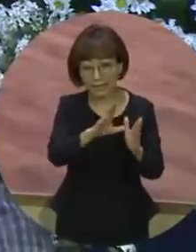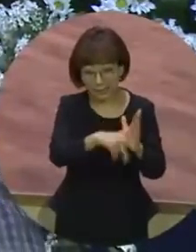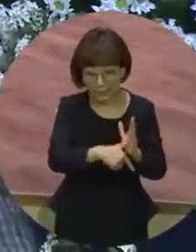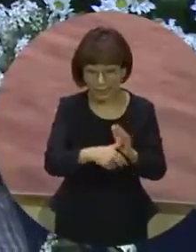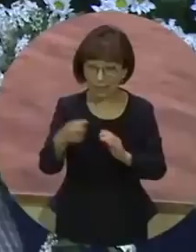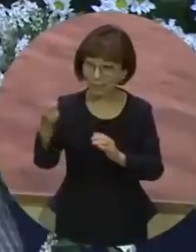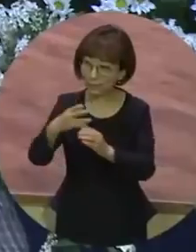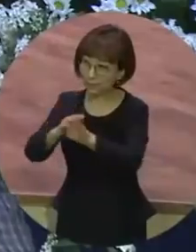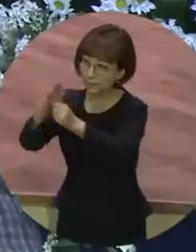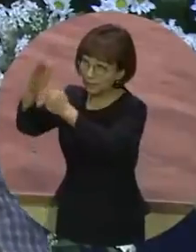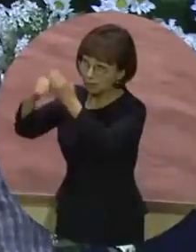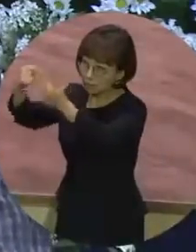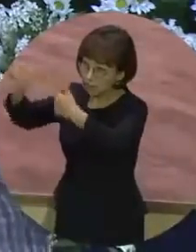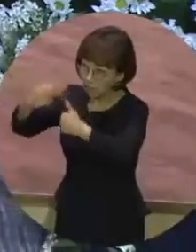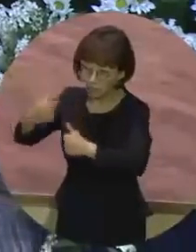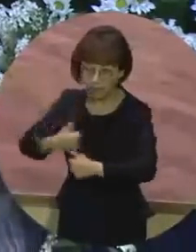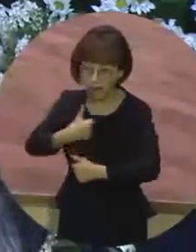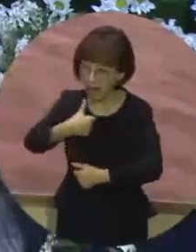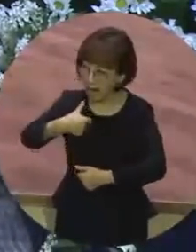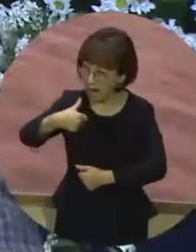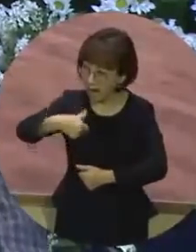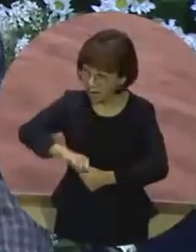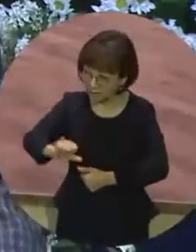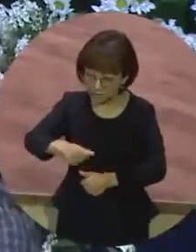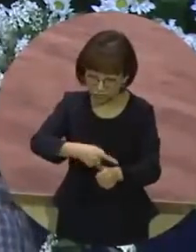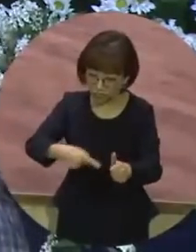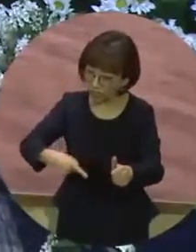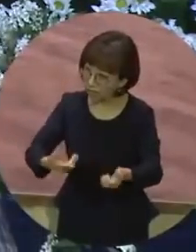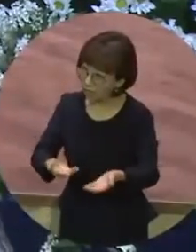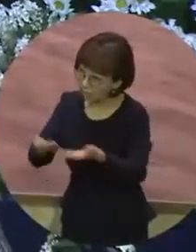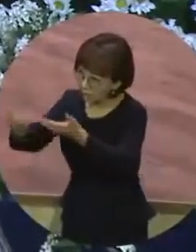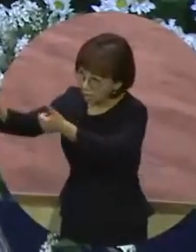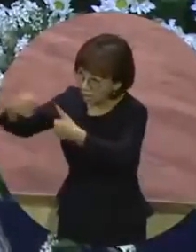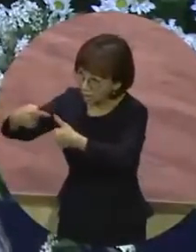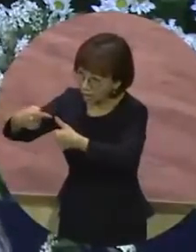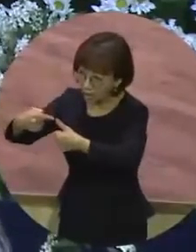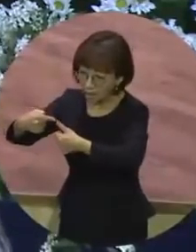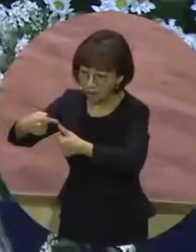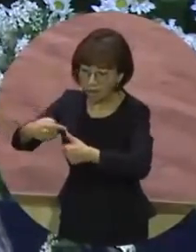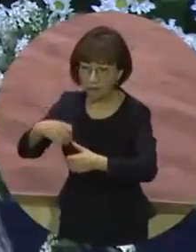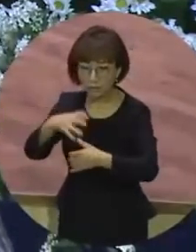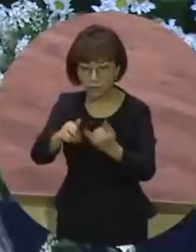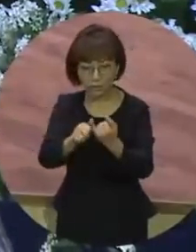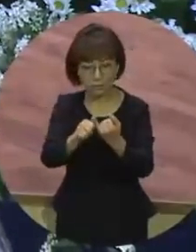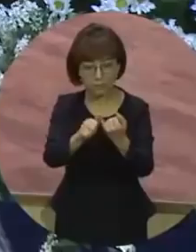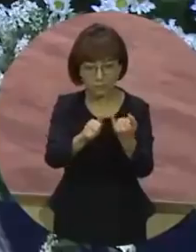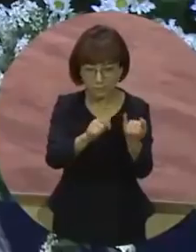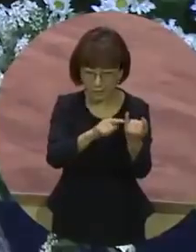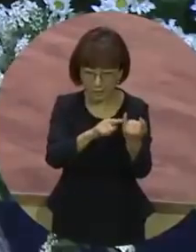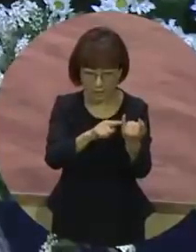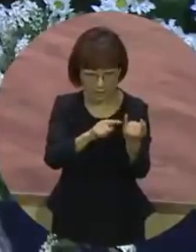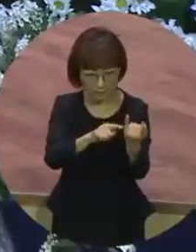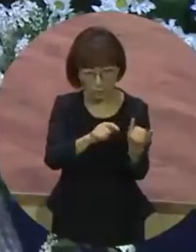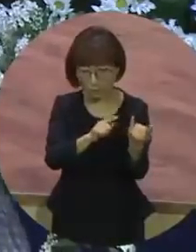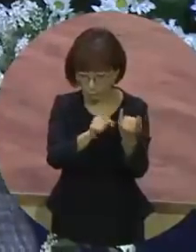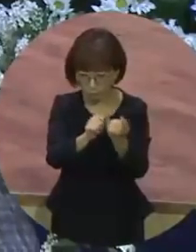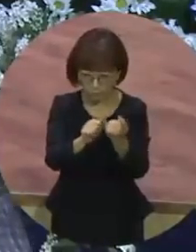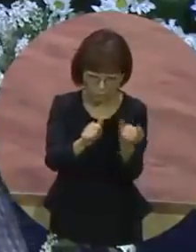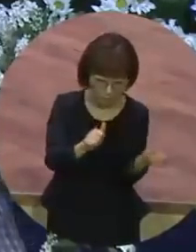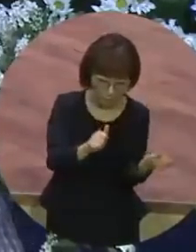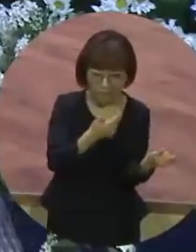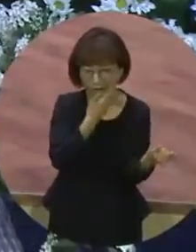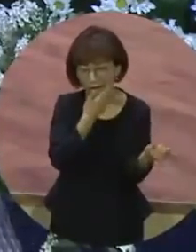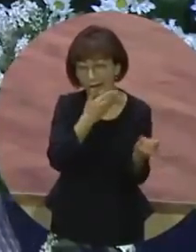사라의 죽음과 같은 아픔이 닥쳤을 때도 항상 이 아브라함 특징이 뭐냐? 언약적 관점에서 봤어요.